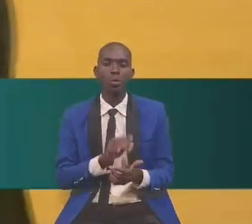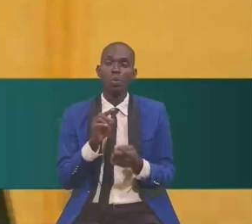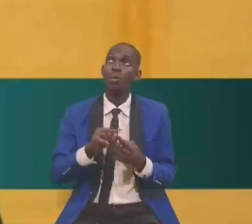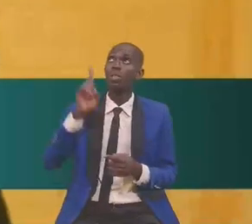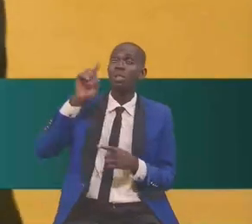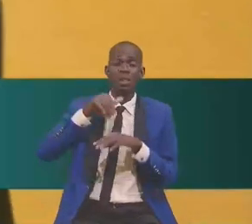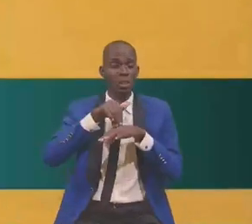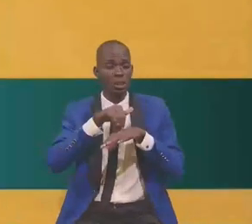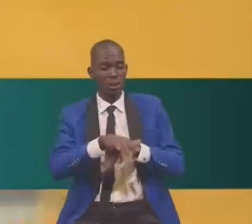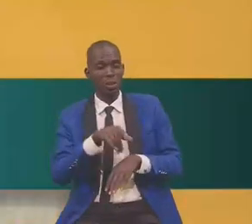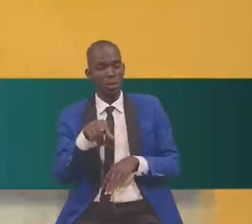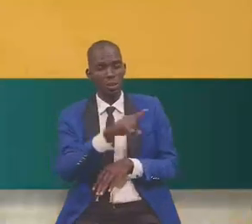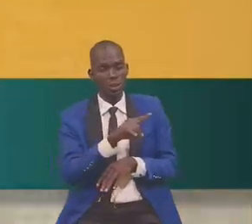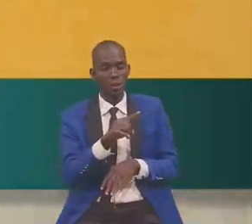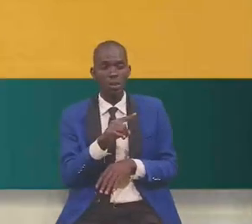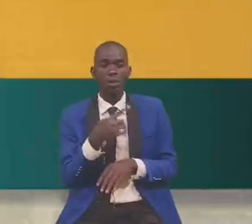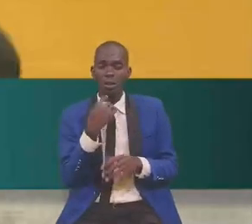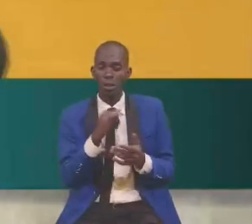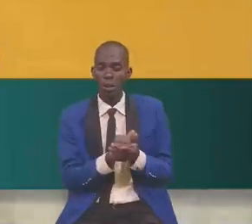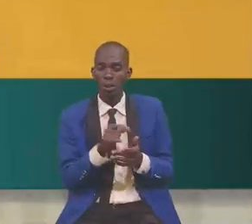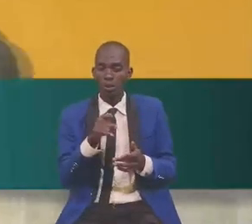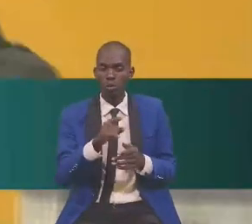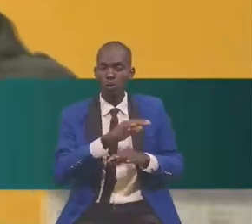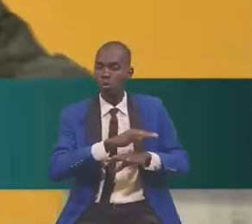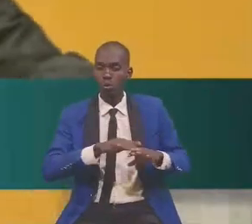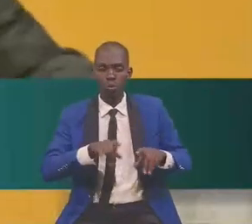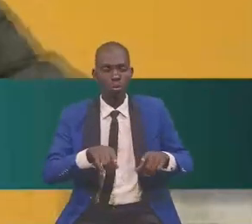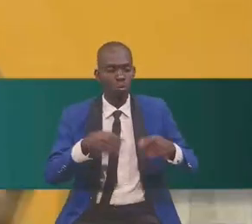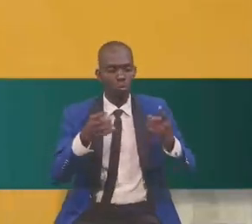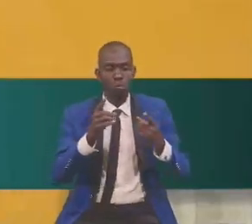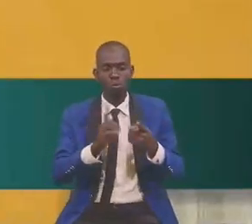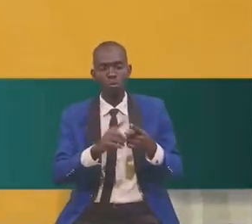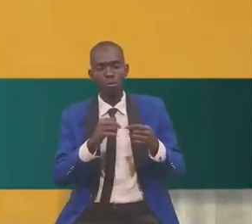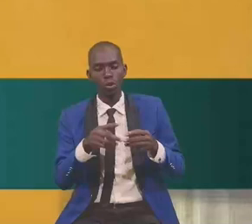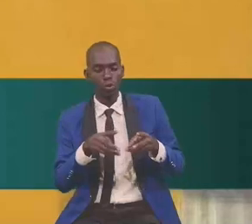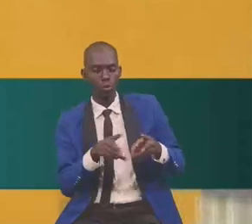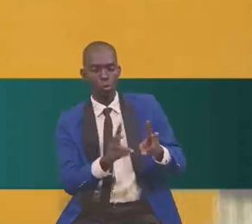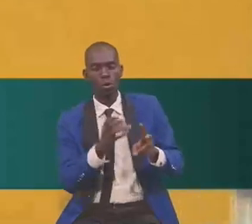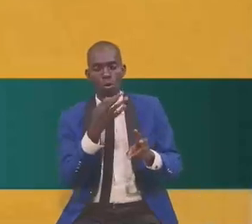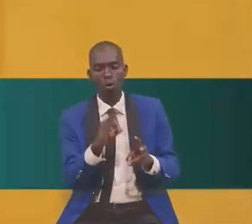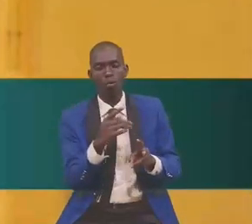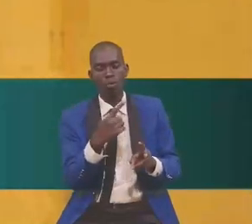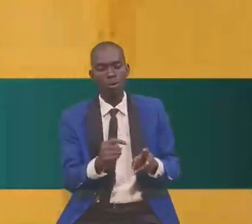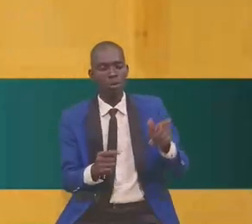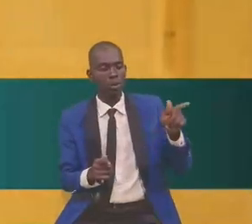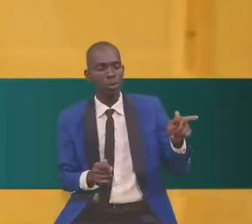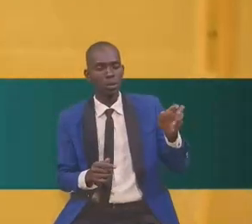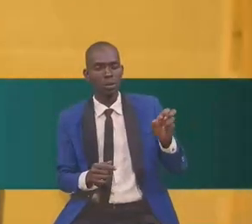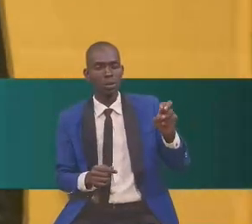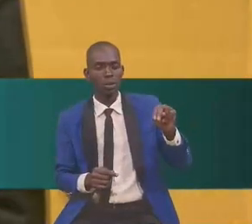dit n'allez pas chez les païens. Allez seulement vers les tribus